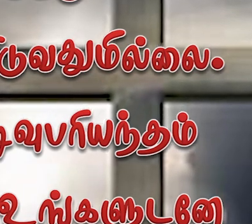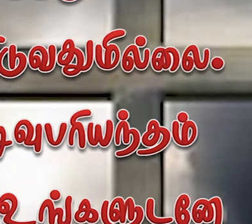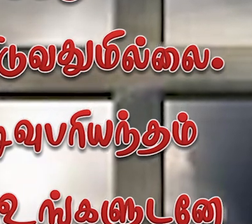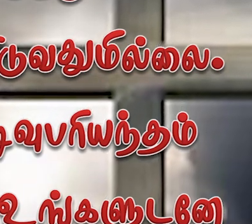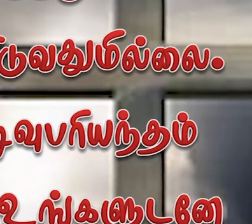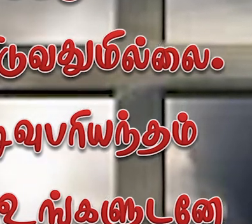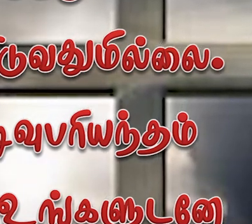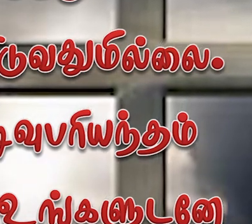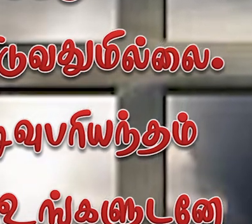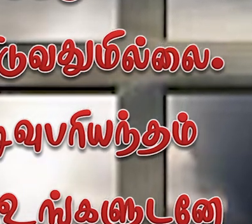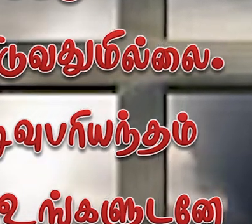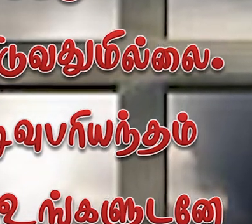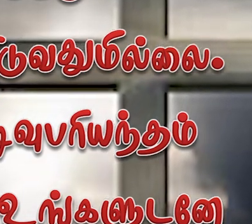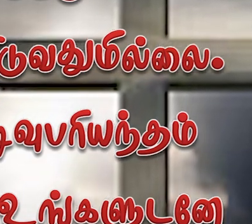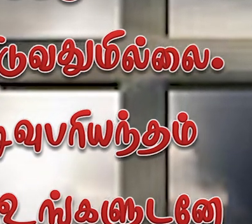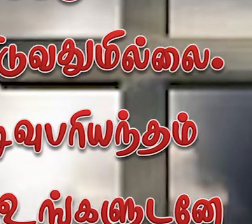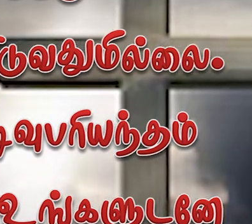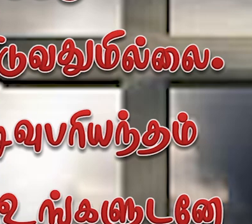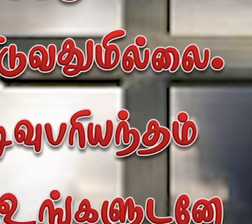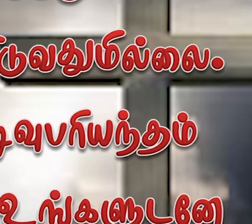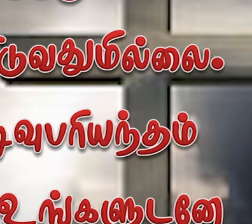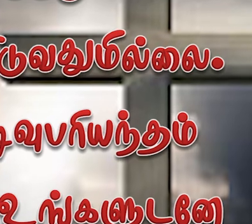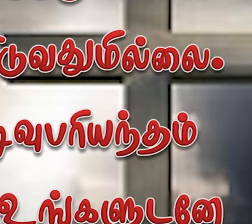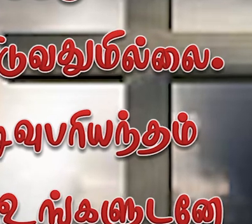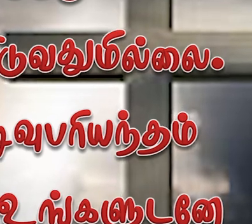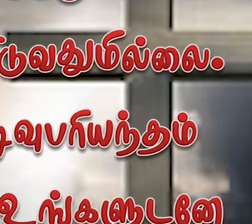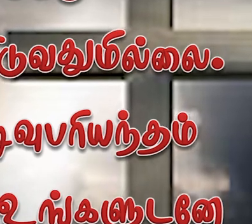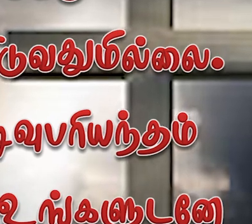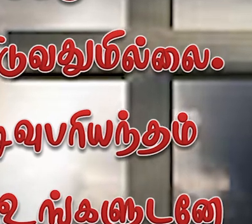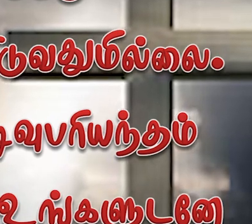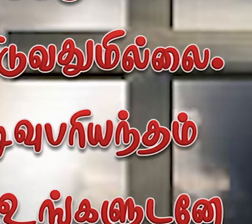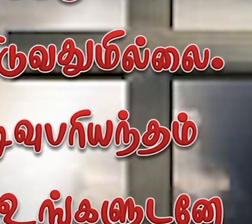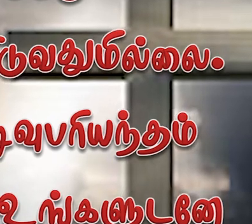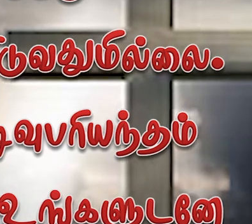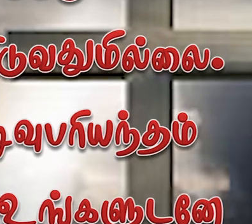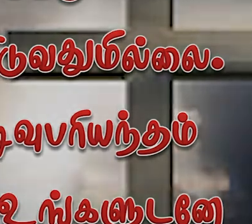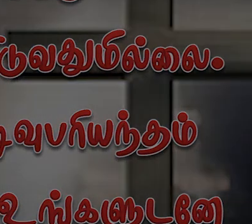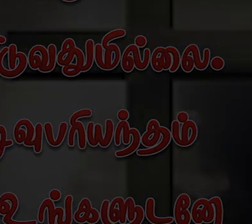இதோ உலகத்தின் முடிவு பரியந்தம் சகல நாட்களிலும் நான் உங்களுடனே கூட